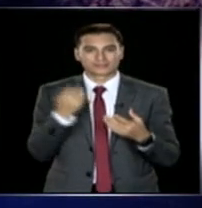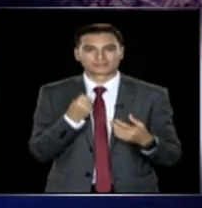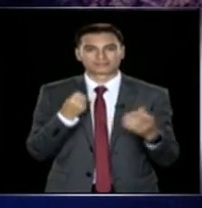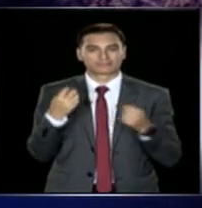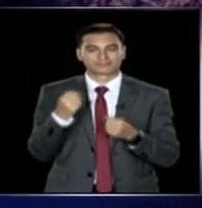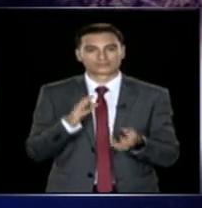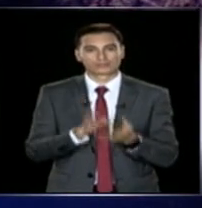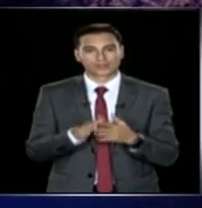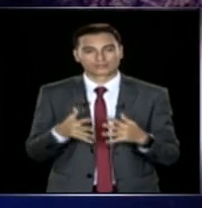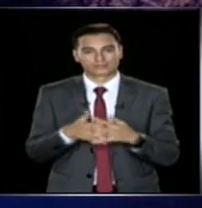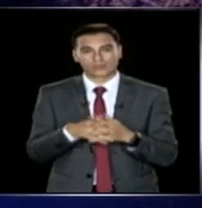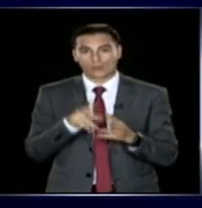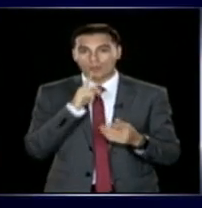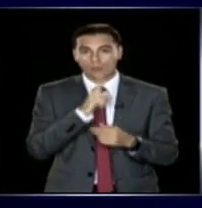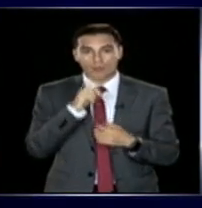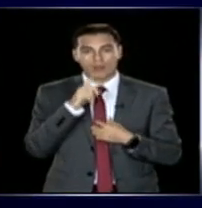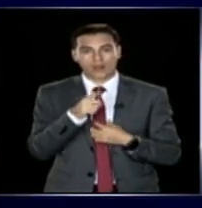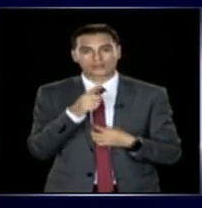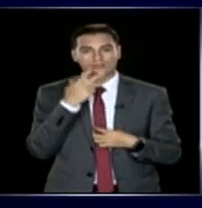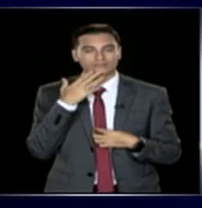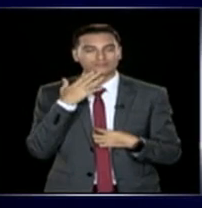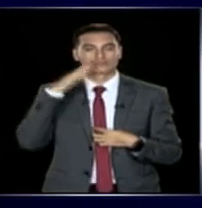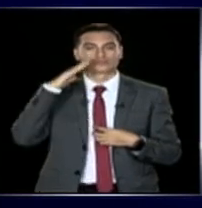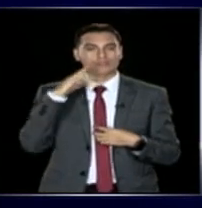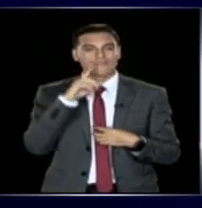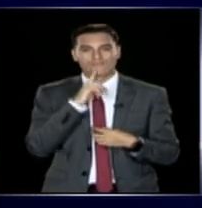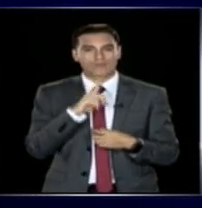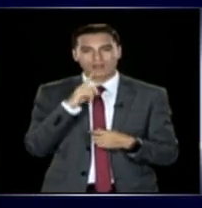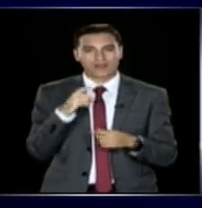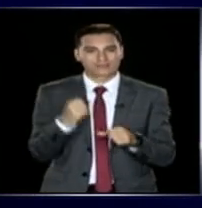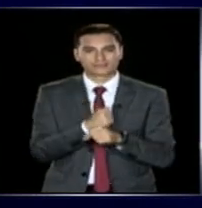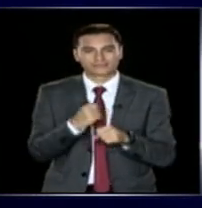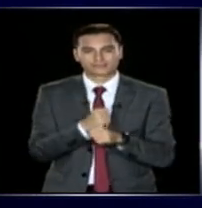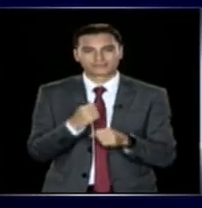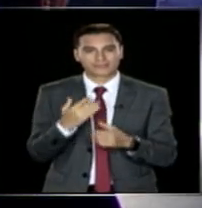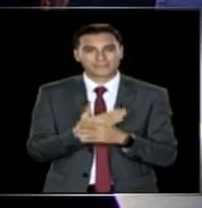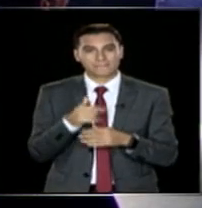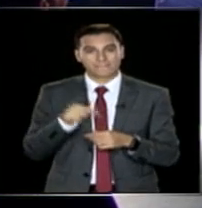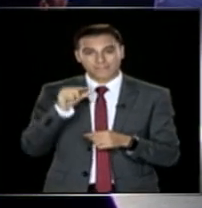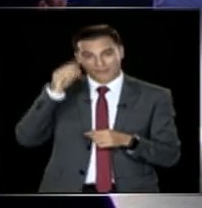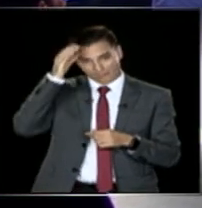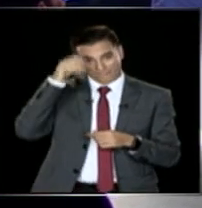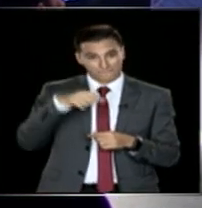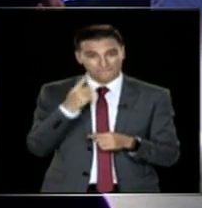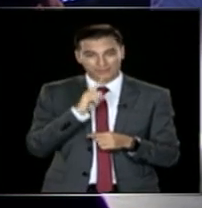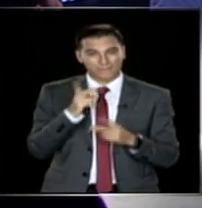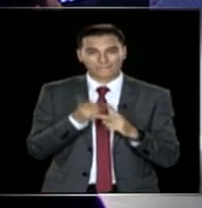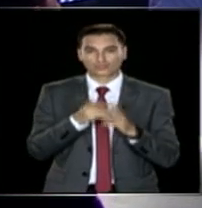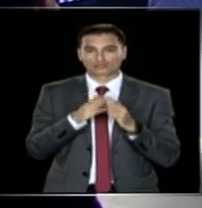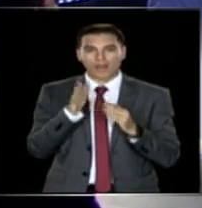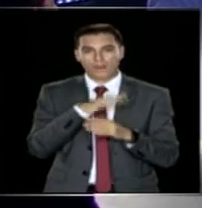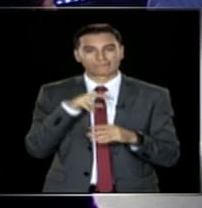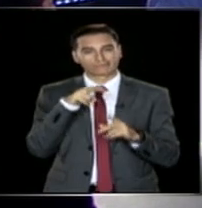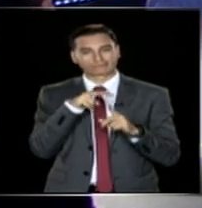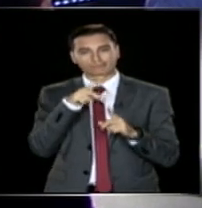بتاعنا. والله انتوا الحقيقه يعني مثال مشرف مش لبرنامج العباقره لمصر كلها. ربنا يبارك. بحيي محمود